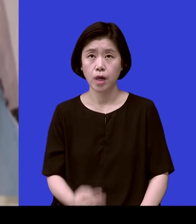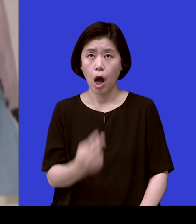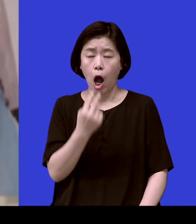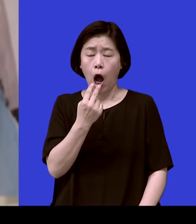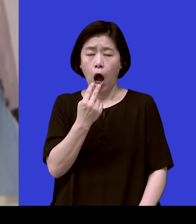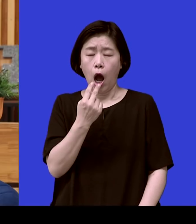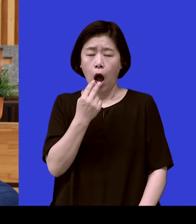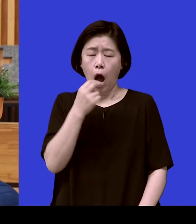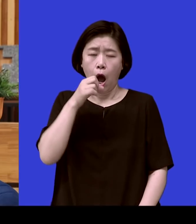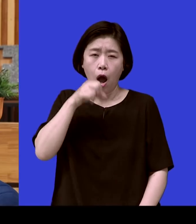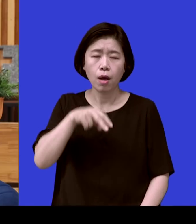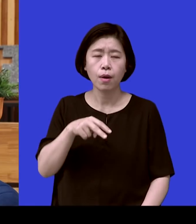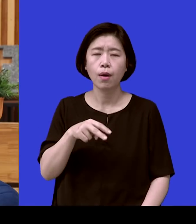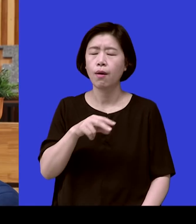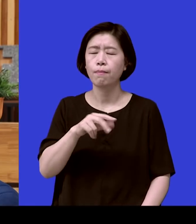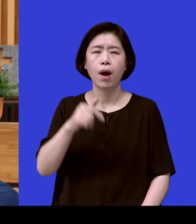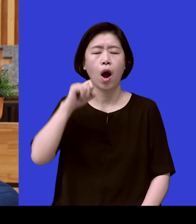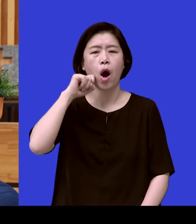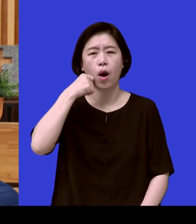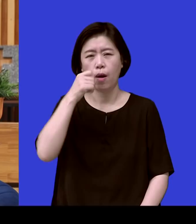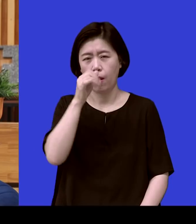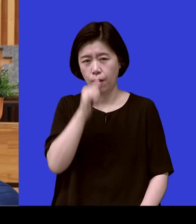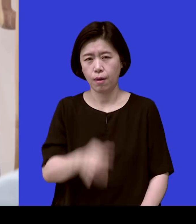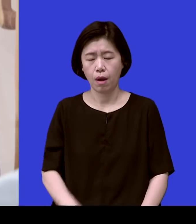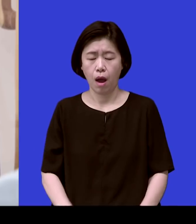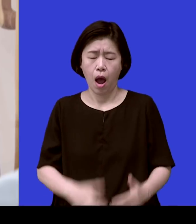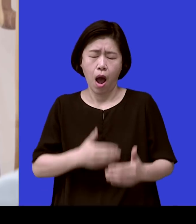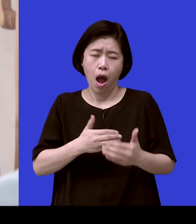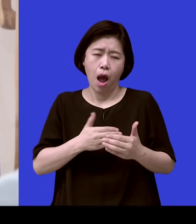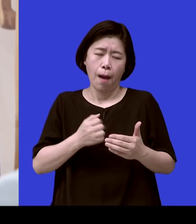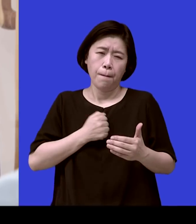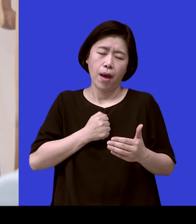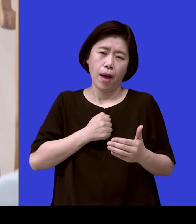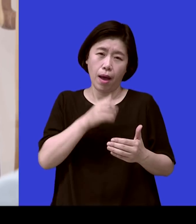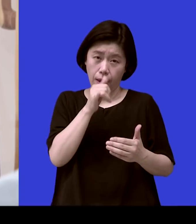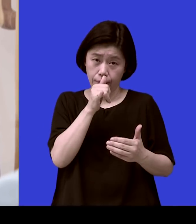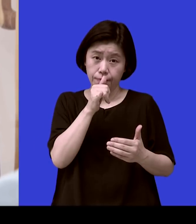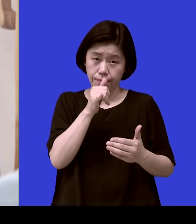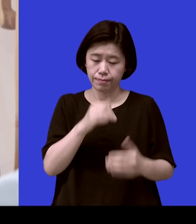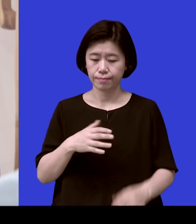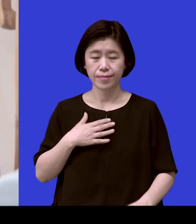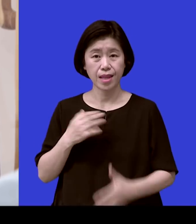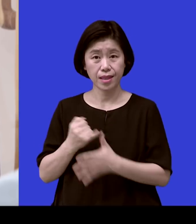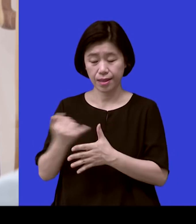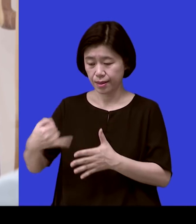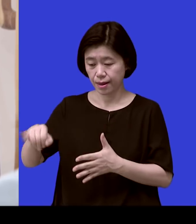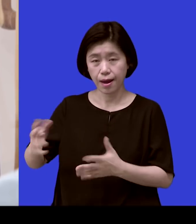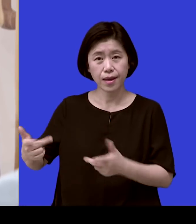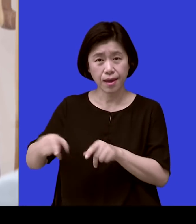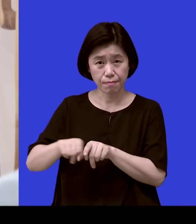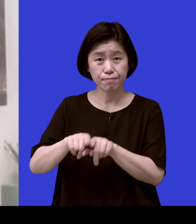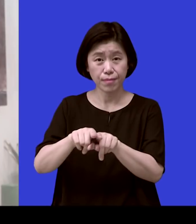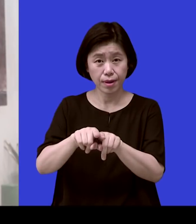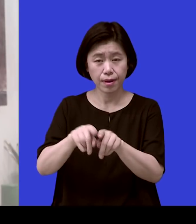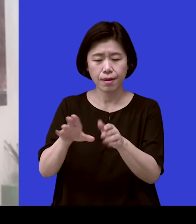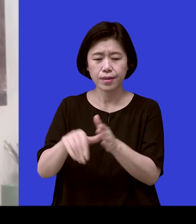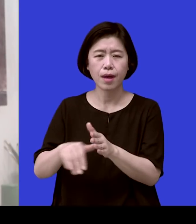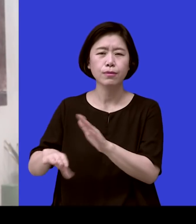안 쉬어지더라고요. 그러면서 옆에 있는 큰딸아이 손을